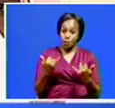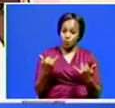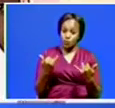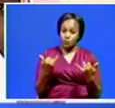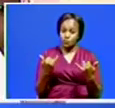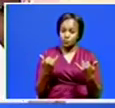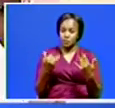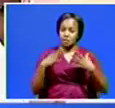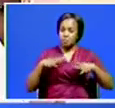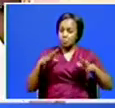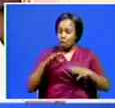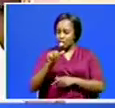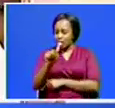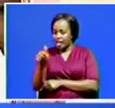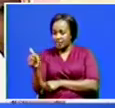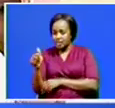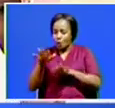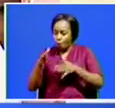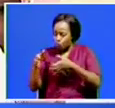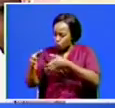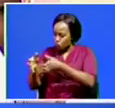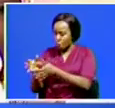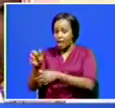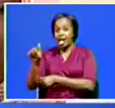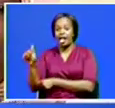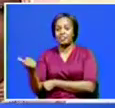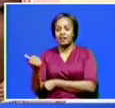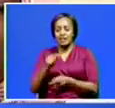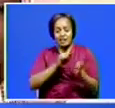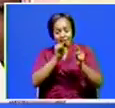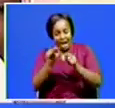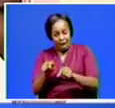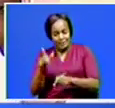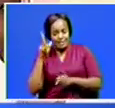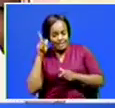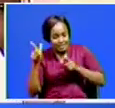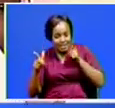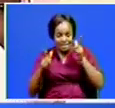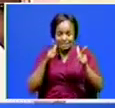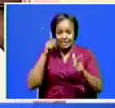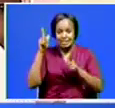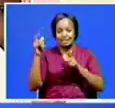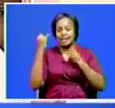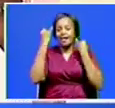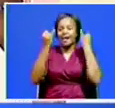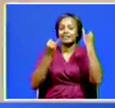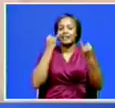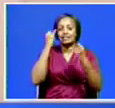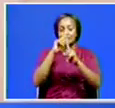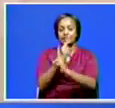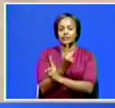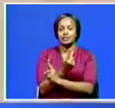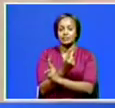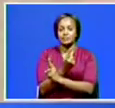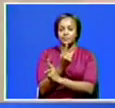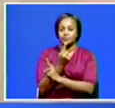kwamba watu wengine ama group nyingine waweze kuja kusikiza mambo ambao yale maoni ambao watu wataweza kuchangia tena. Maoni